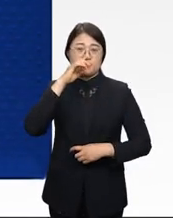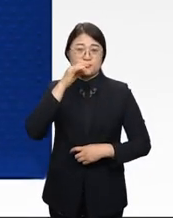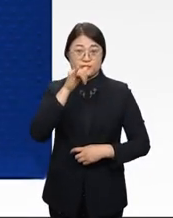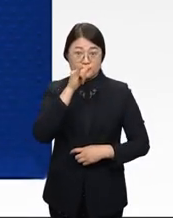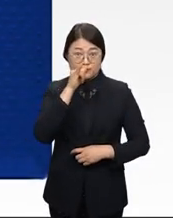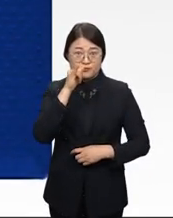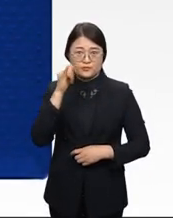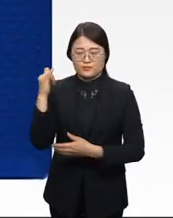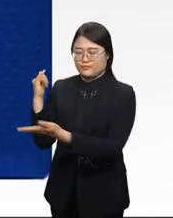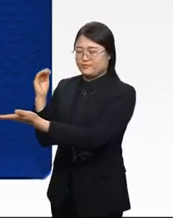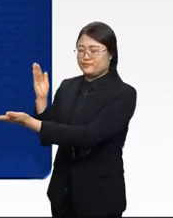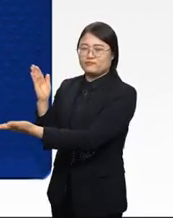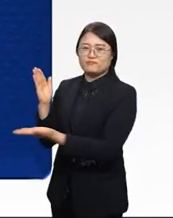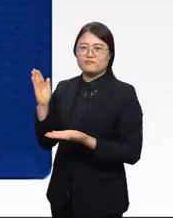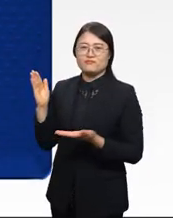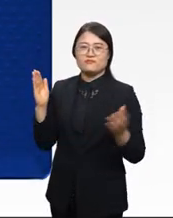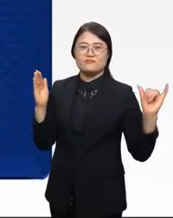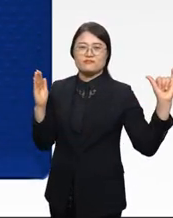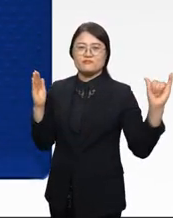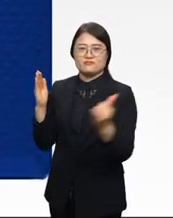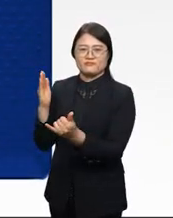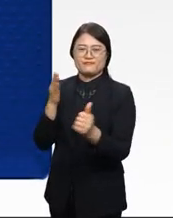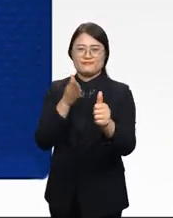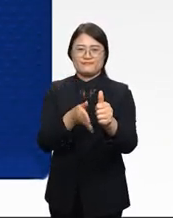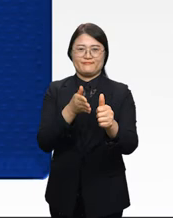세정과 재산세팀으로 문의 주시기 바랍니다.